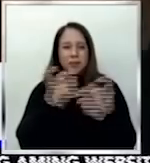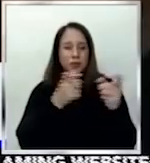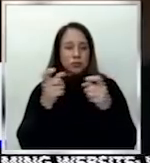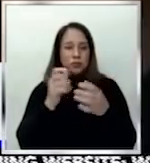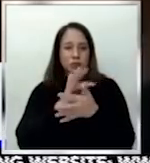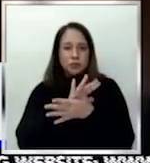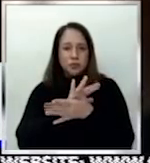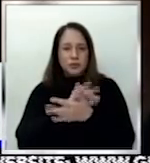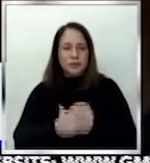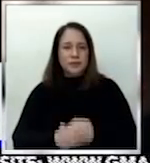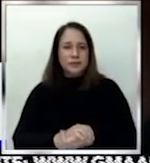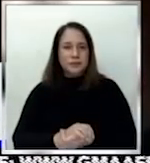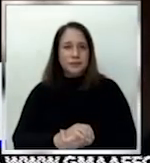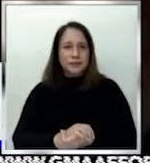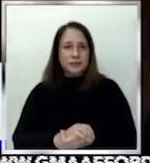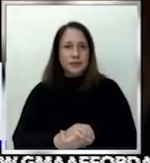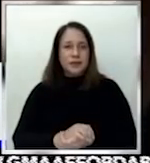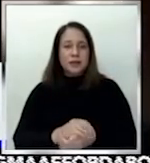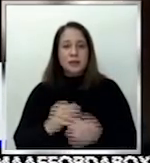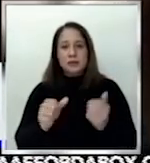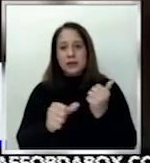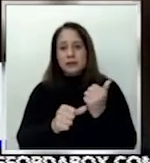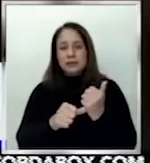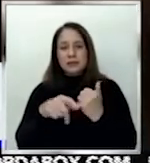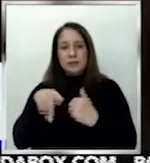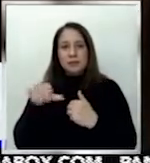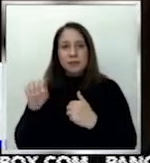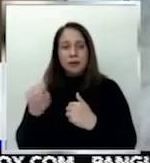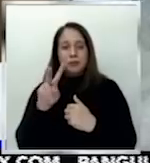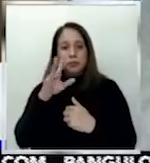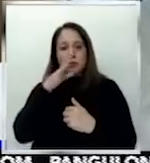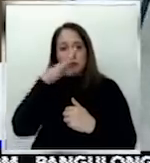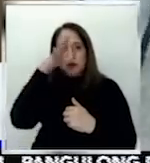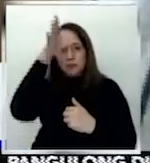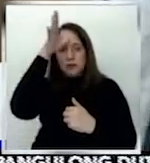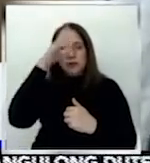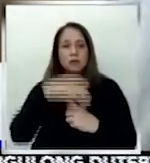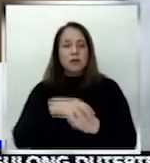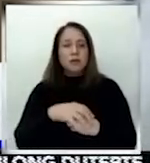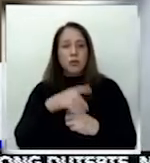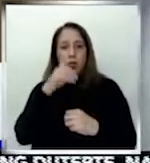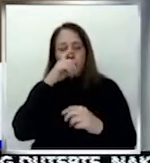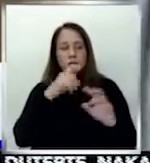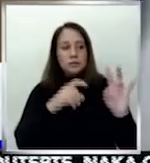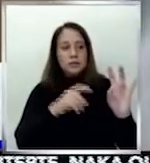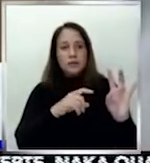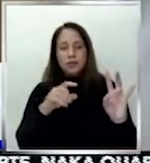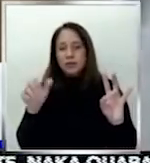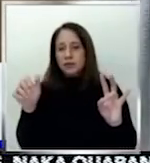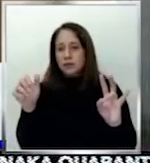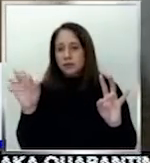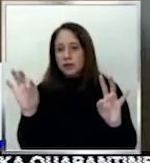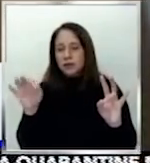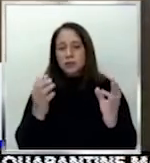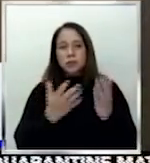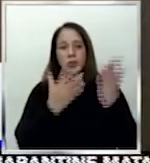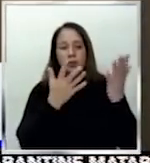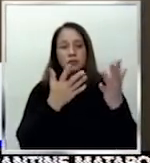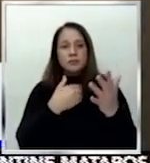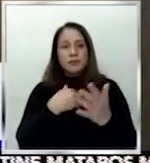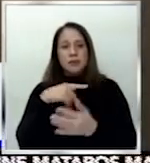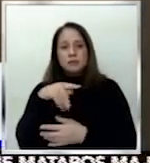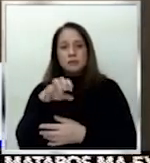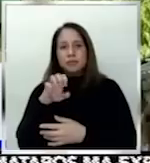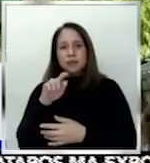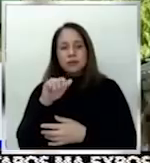pandemic. Inasistihan daw ng PAO ang dalawang magulang ng mga batang edad 7 at 9 sa paghahain ng petisyon.